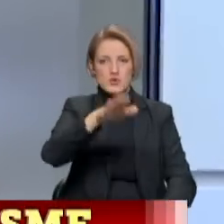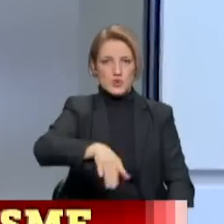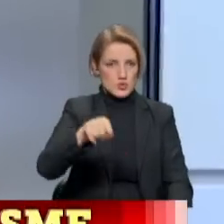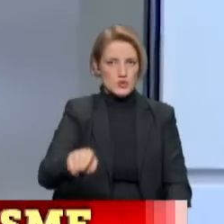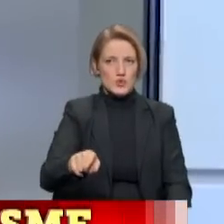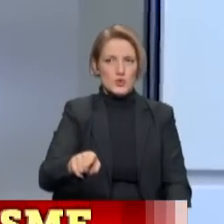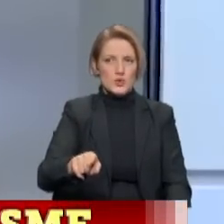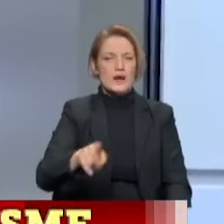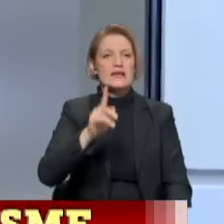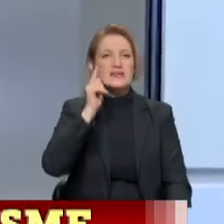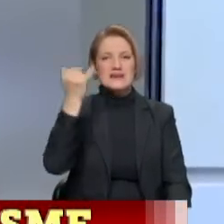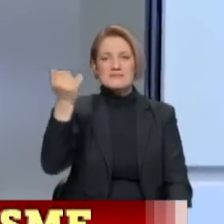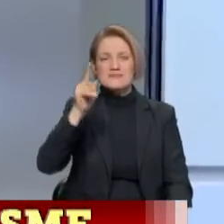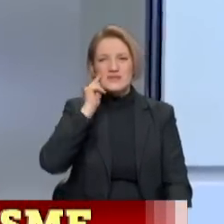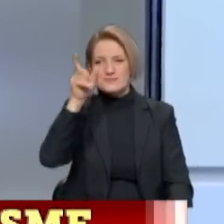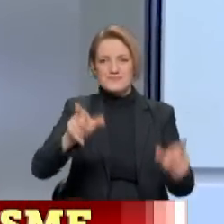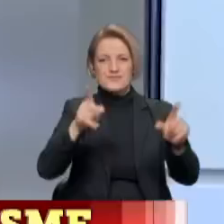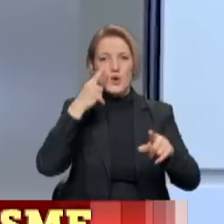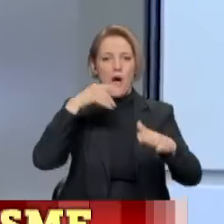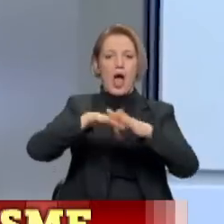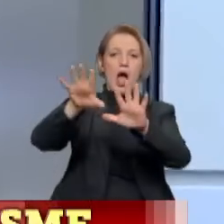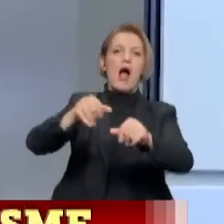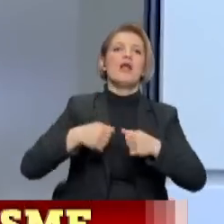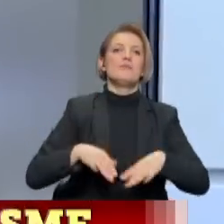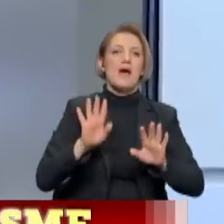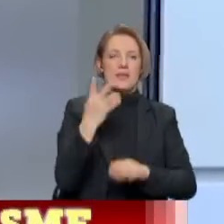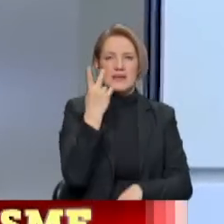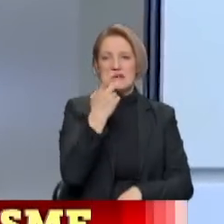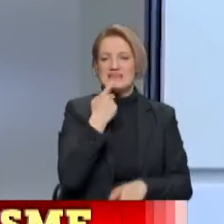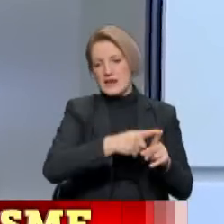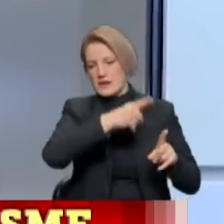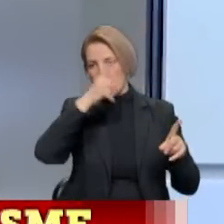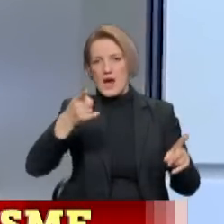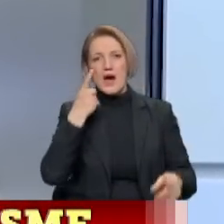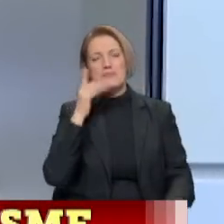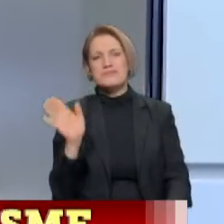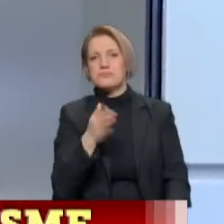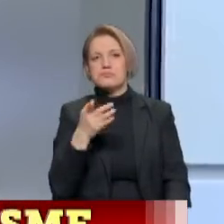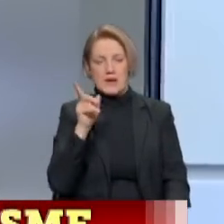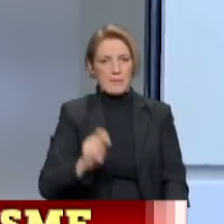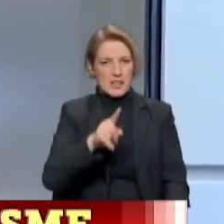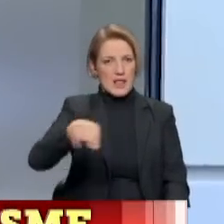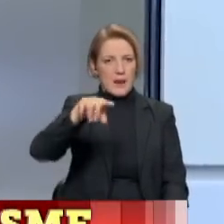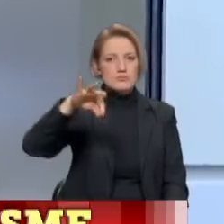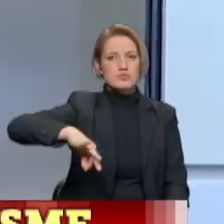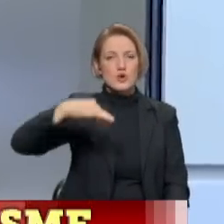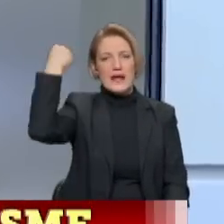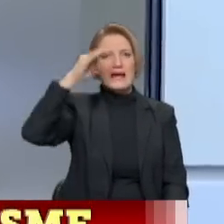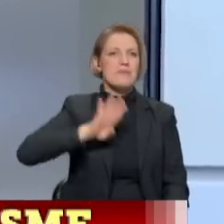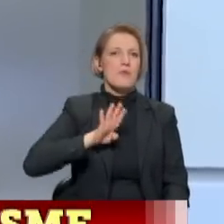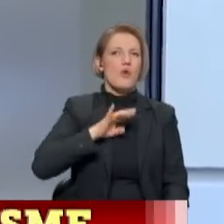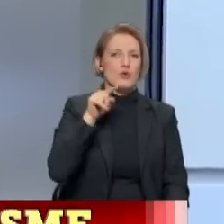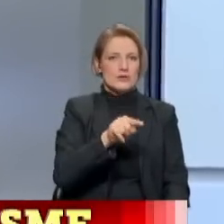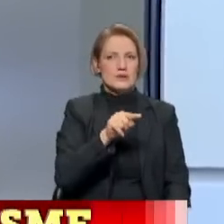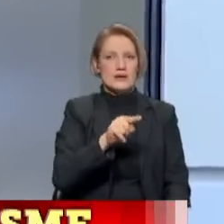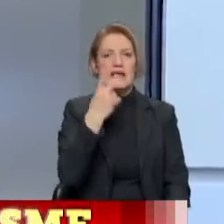çocuğumuzun faillerini gözaltına bile almayan, 2 sene boyunca görmezden gelenler bugün Ekrem